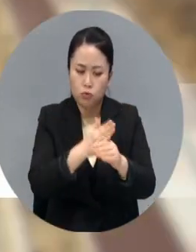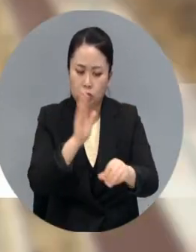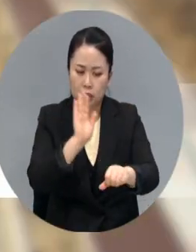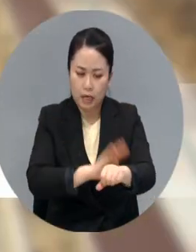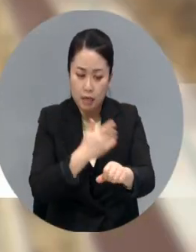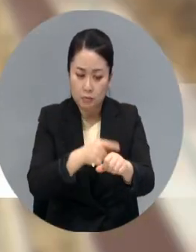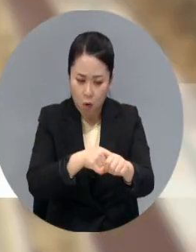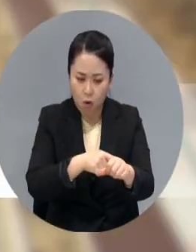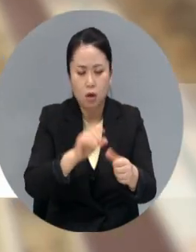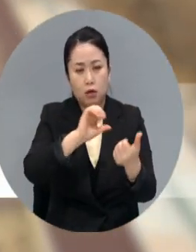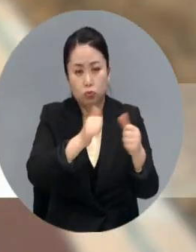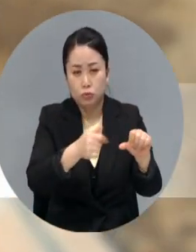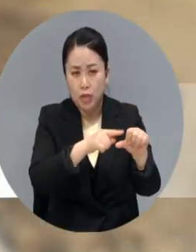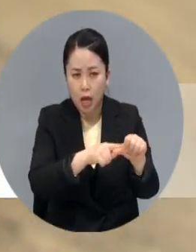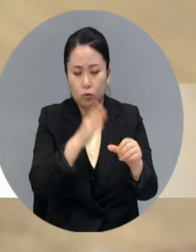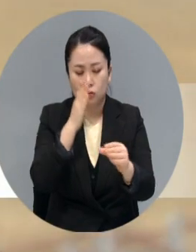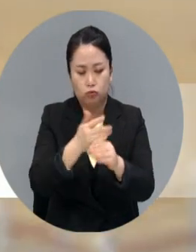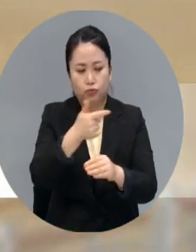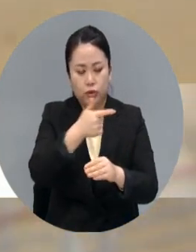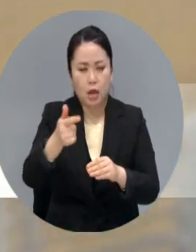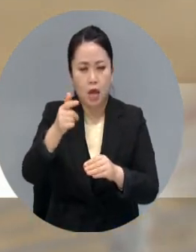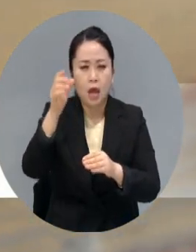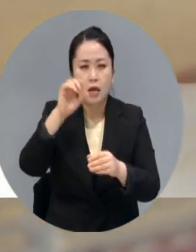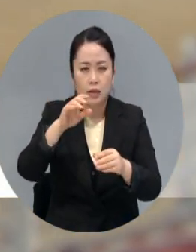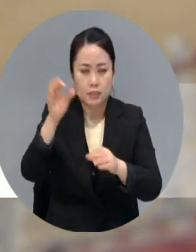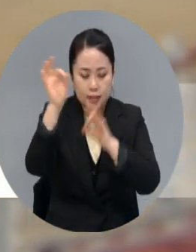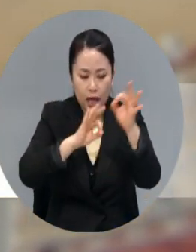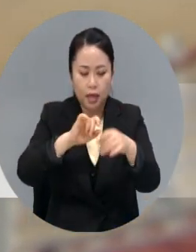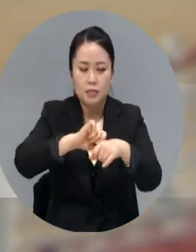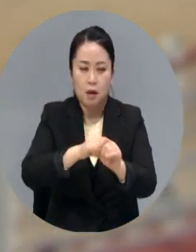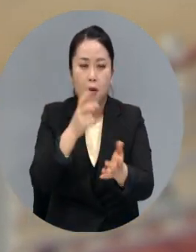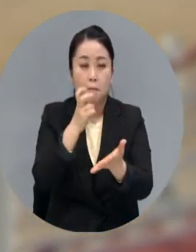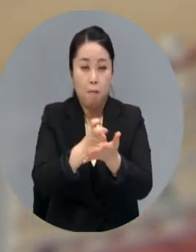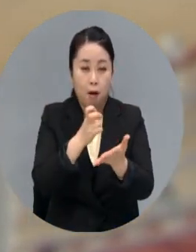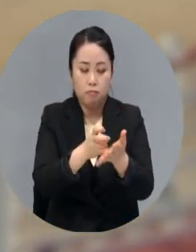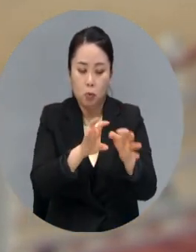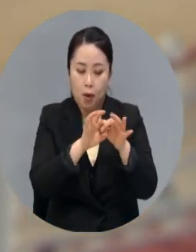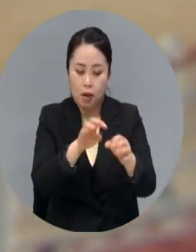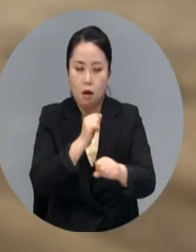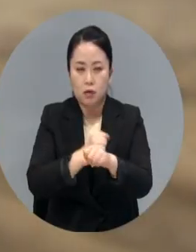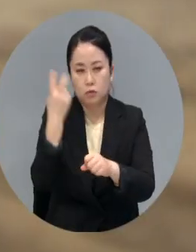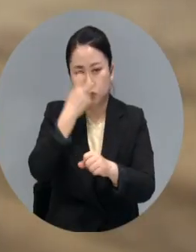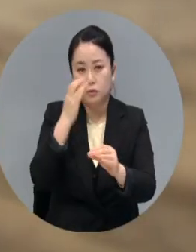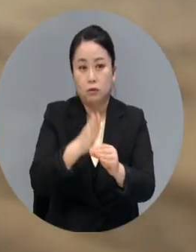과실치사, 중대재해처벌법 위반 혐의를 적용해 사고를 조사하고 있습니다.